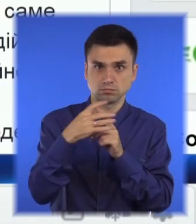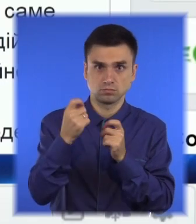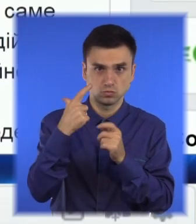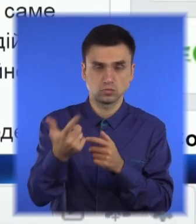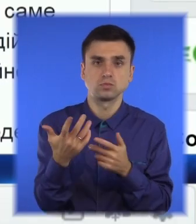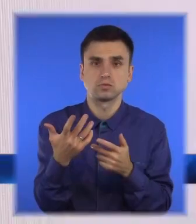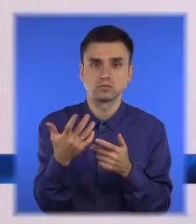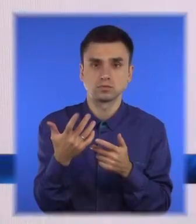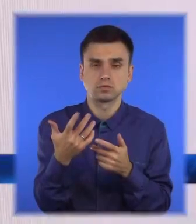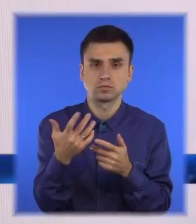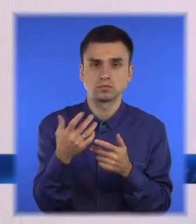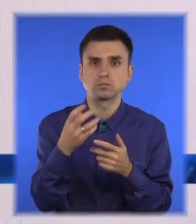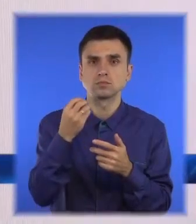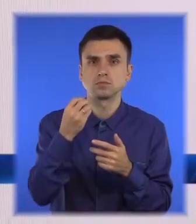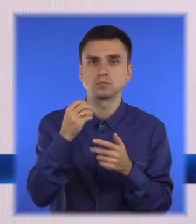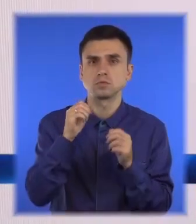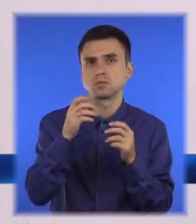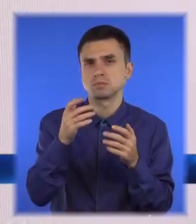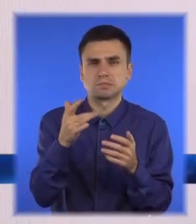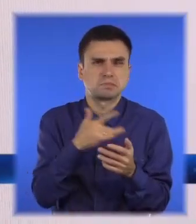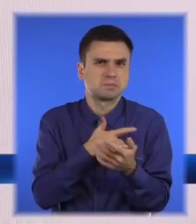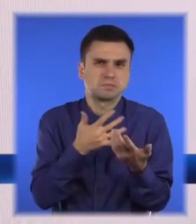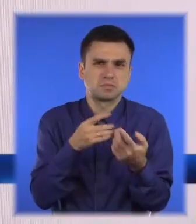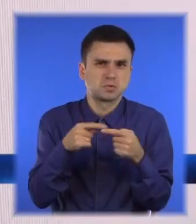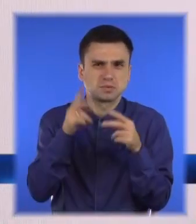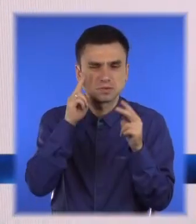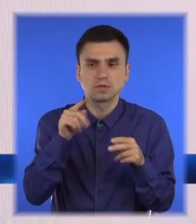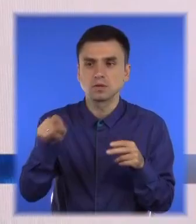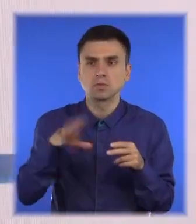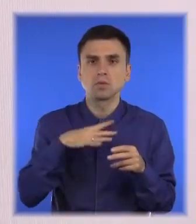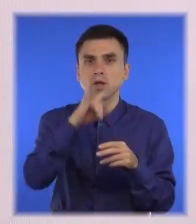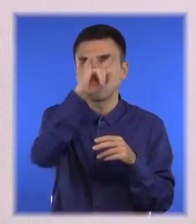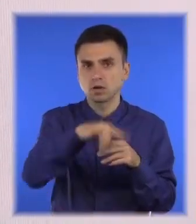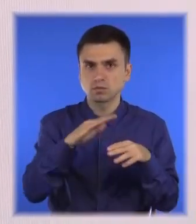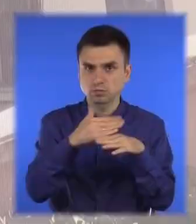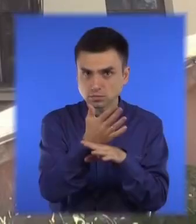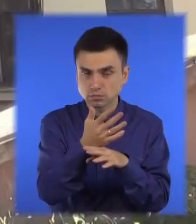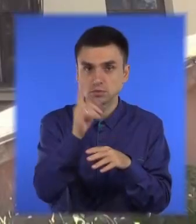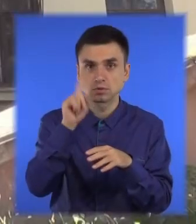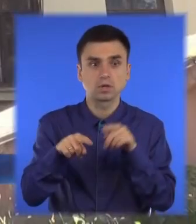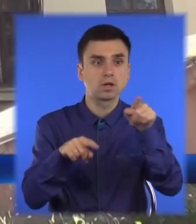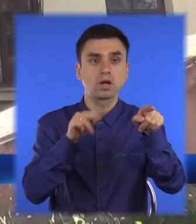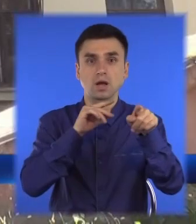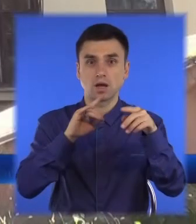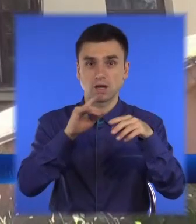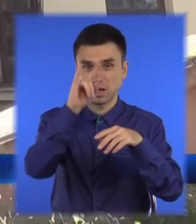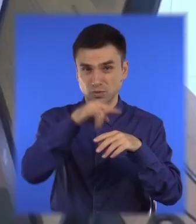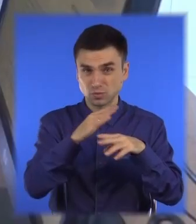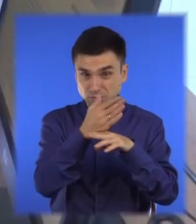що начебто мітингувальники розбили скло. Через це буцімто навіть довелося припинити роботу на